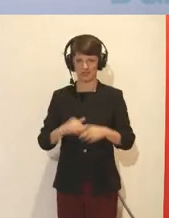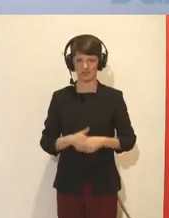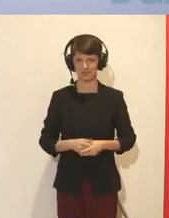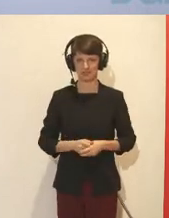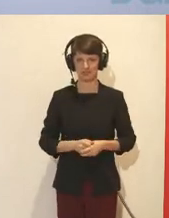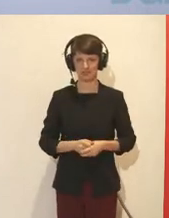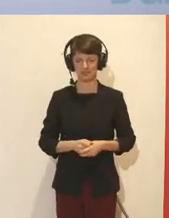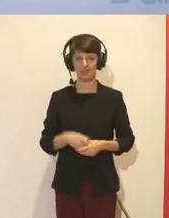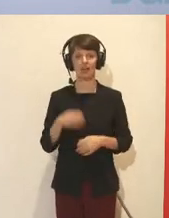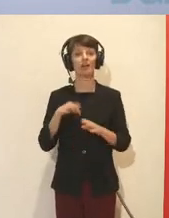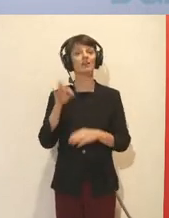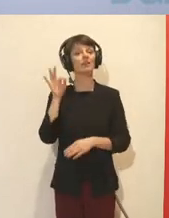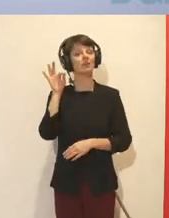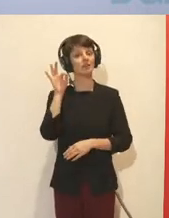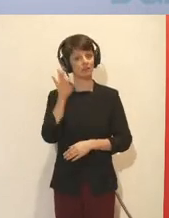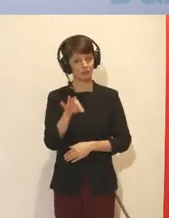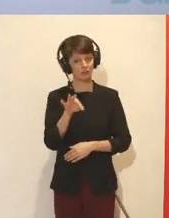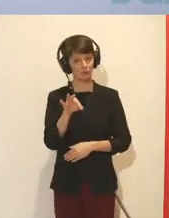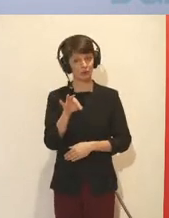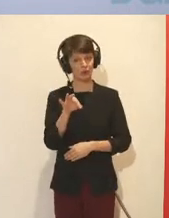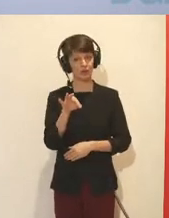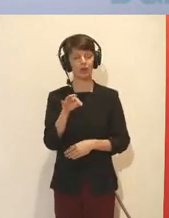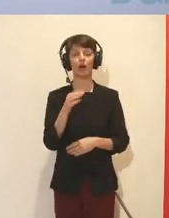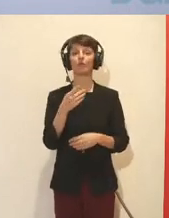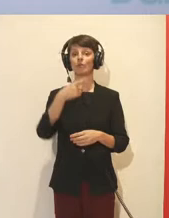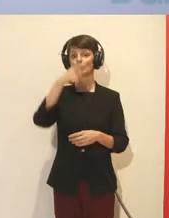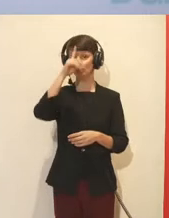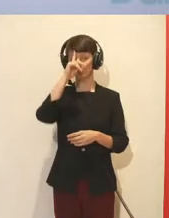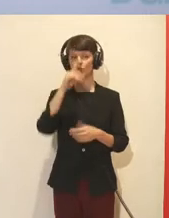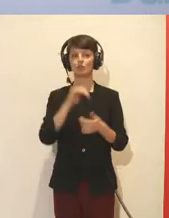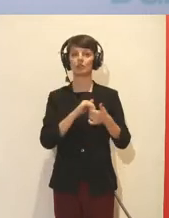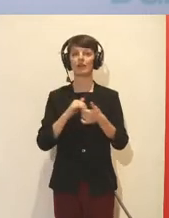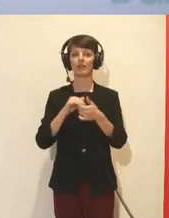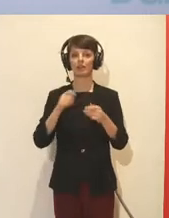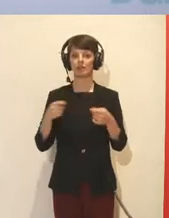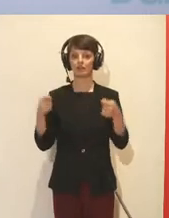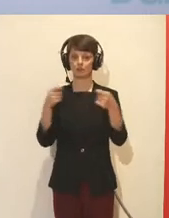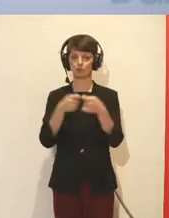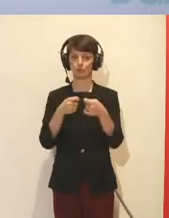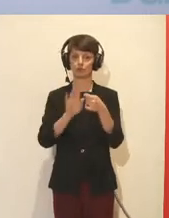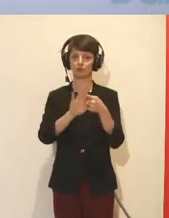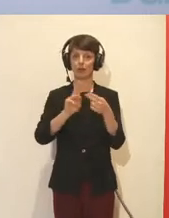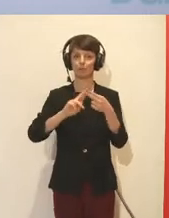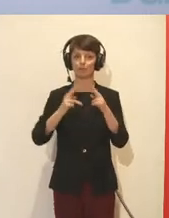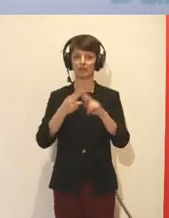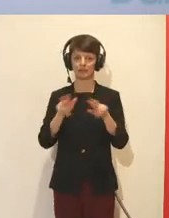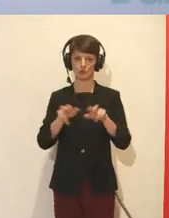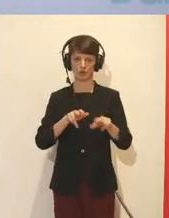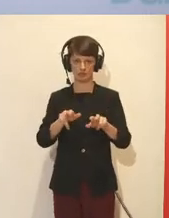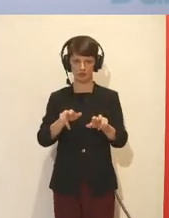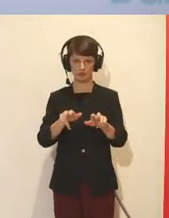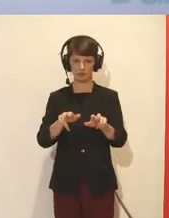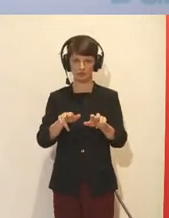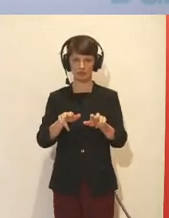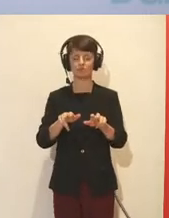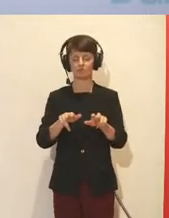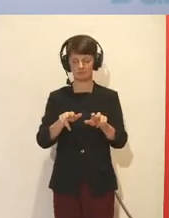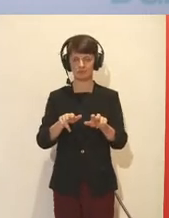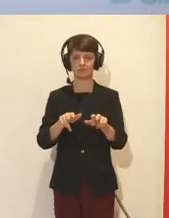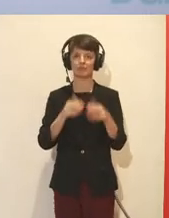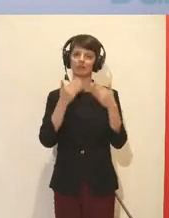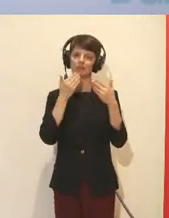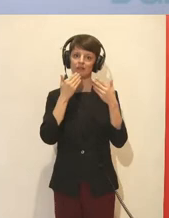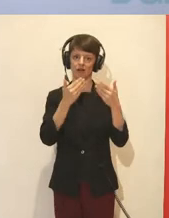dafür auch seitens des deutschen gewerkschaftsbundes und seiner mitgliedsorganisationen an dieser stelle ein